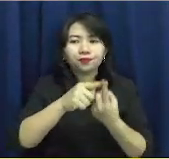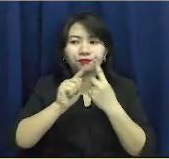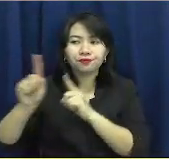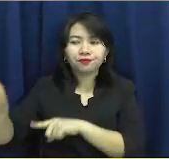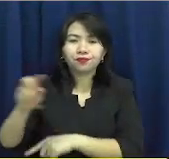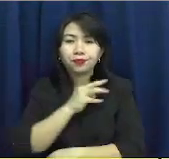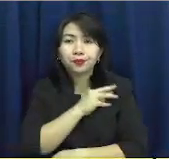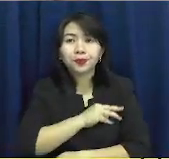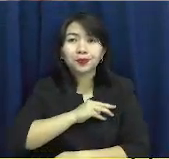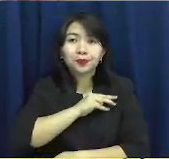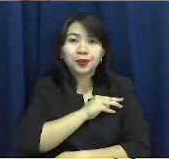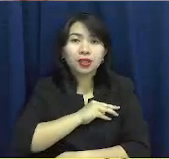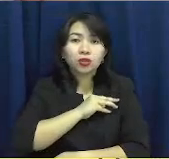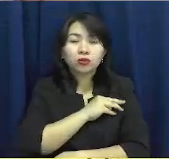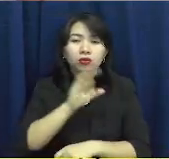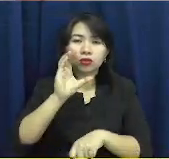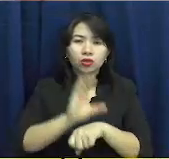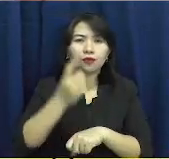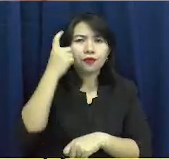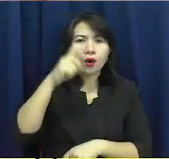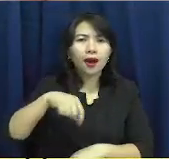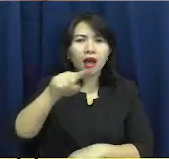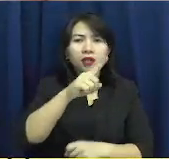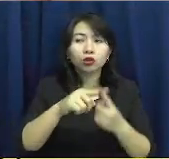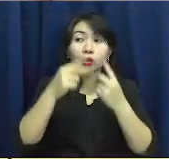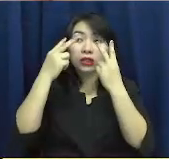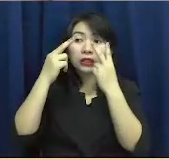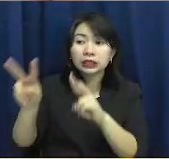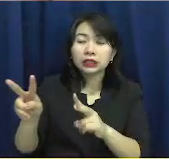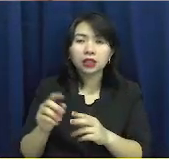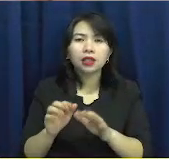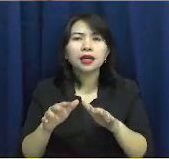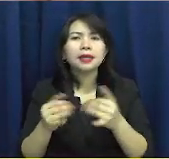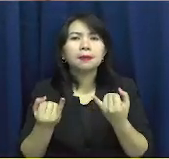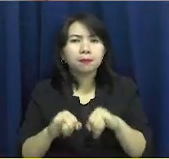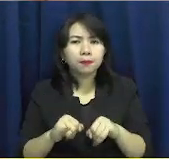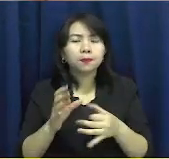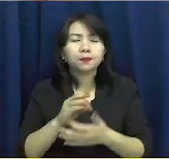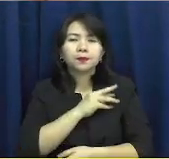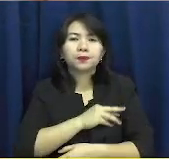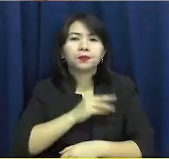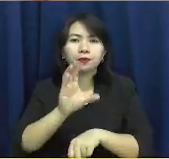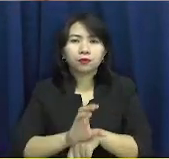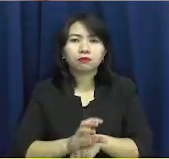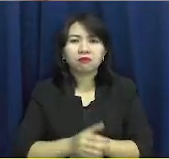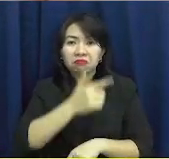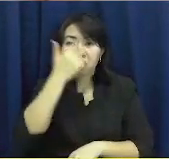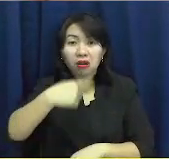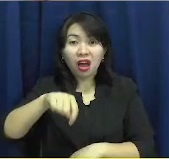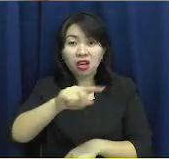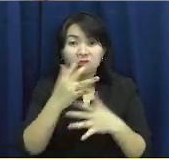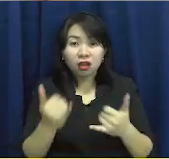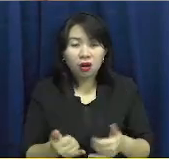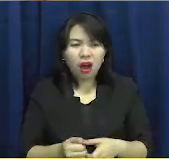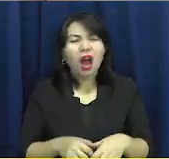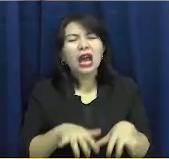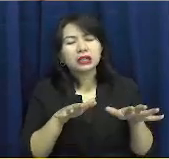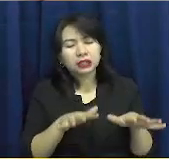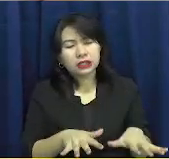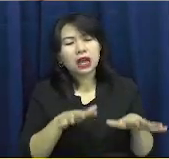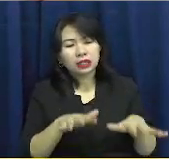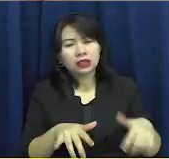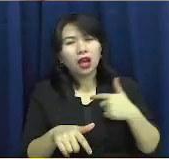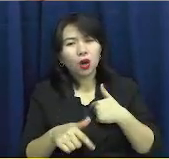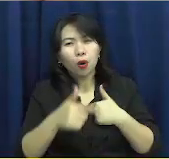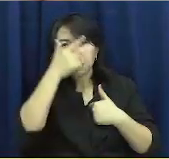sa isang gantong klase, malago na ako, dito na lang ako. Yung makakita ka ng isang mission church na nag-i-start, naalala